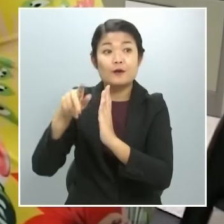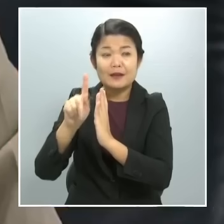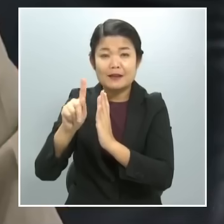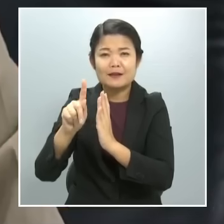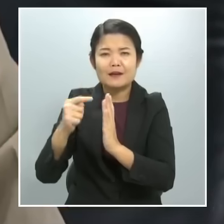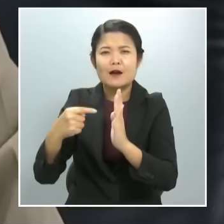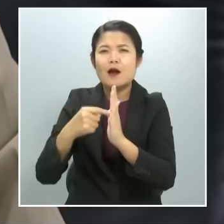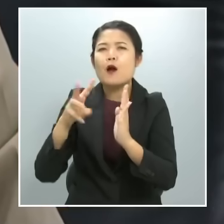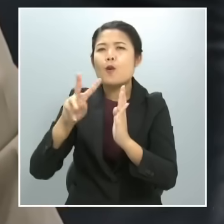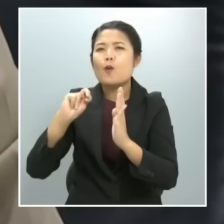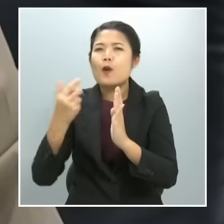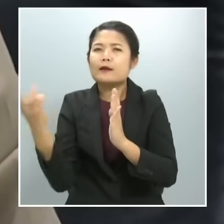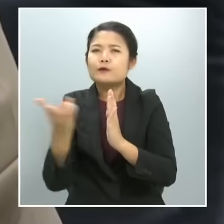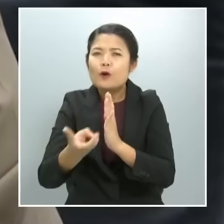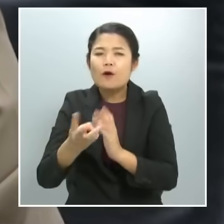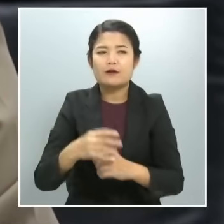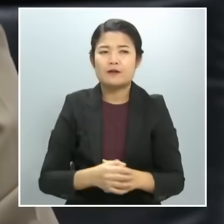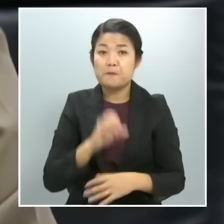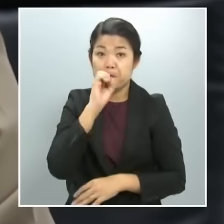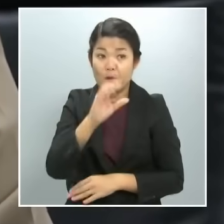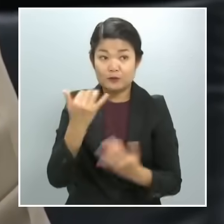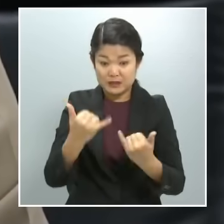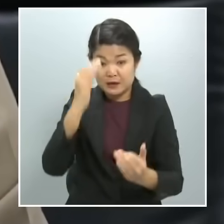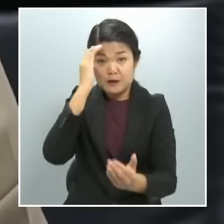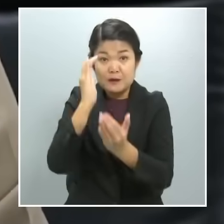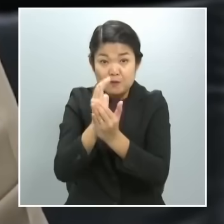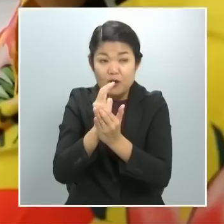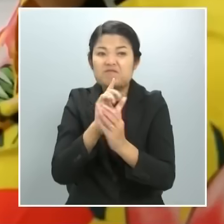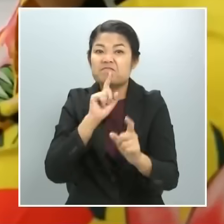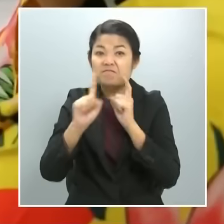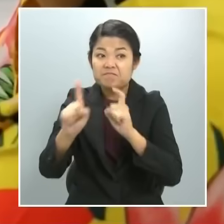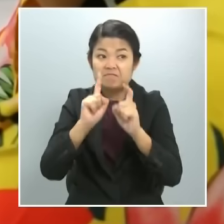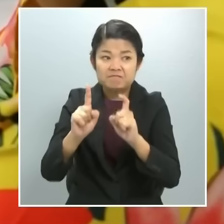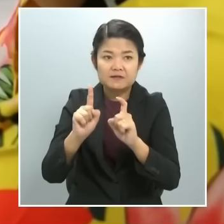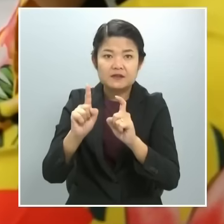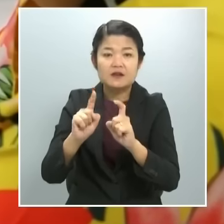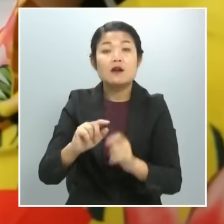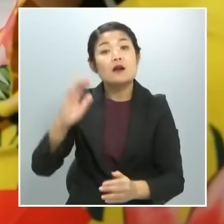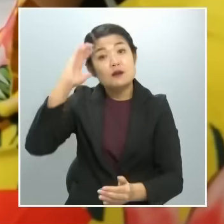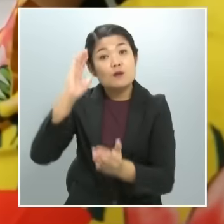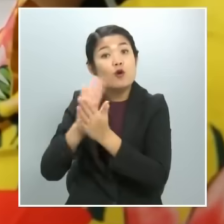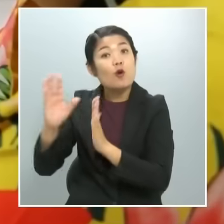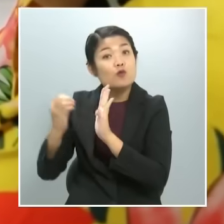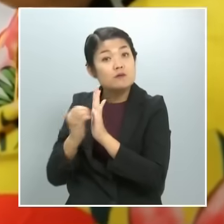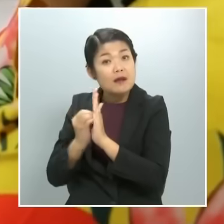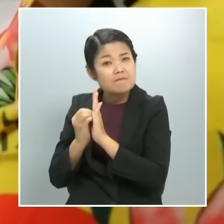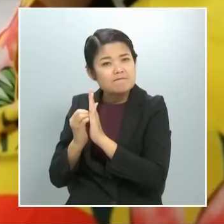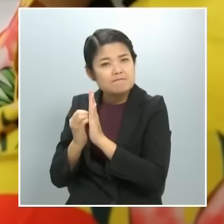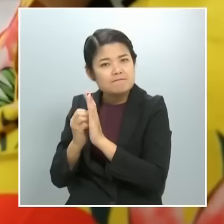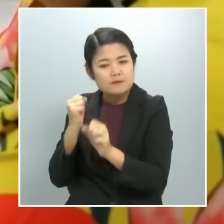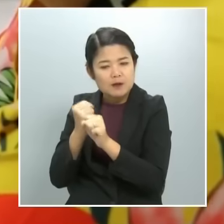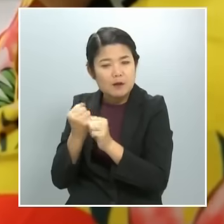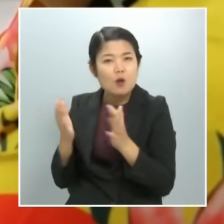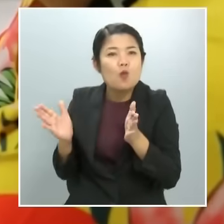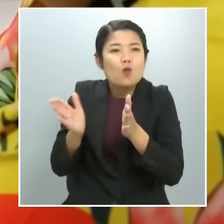ไทยสงบอกว่าล่าสุดตำรวจสืบสวนนครบาลลงพื้นที่มาร่วมสืบกับทางสพแวงน้อยตอนนี้ยังสอบ